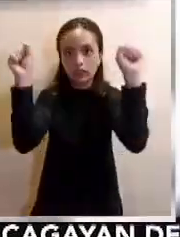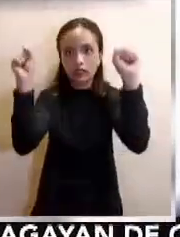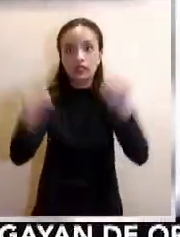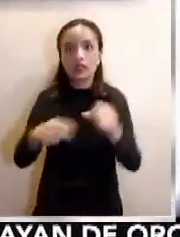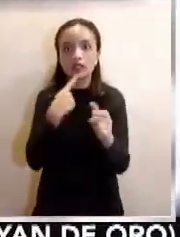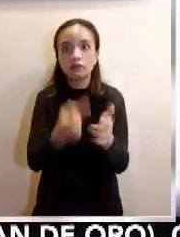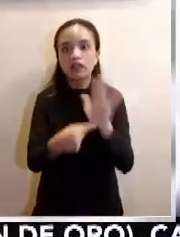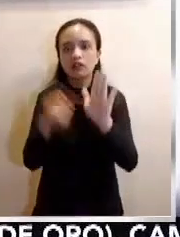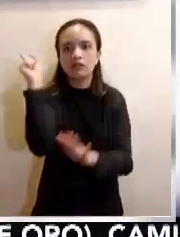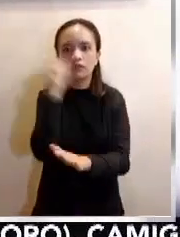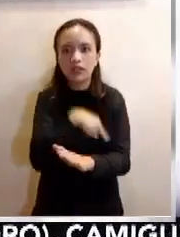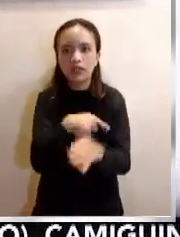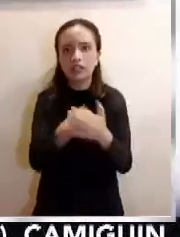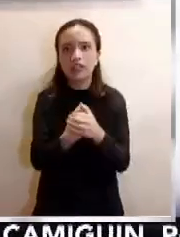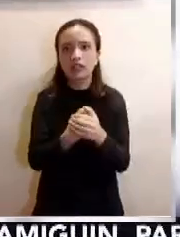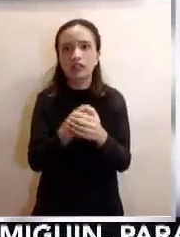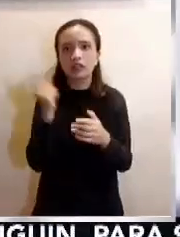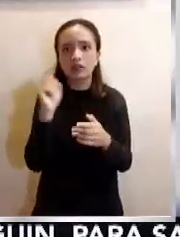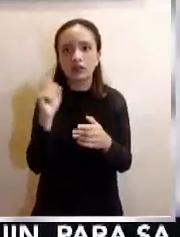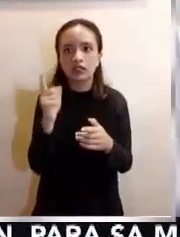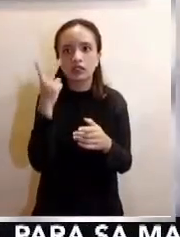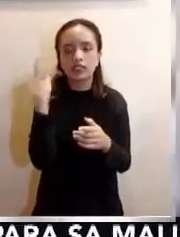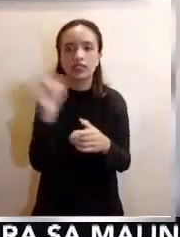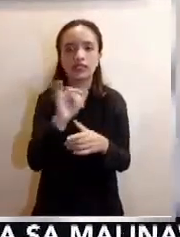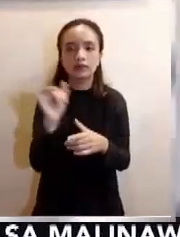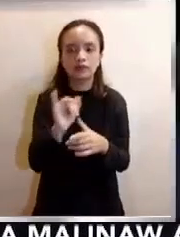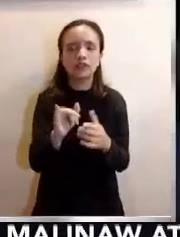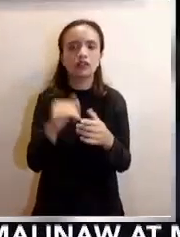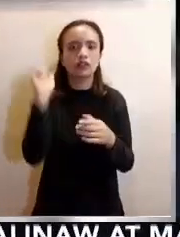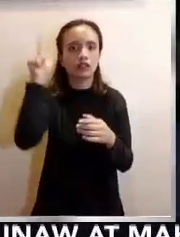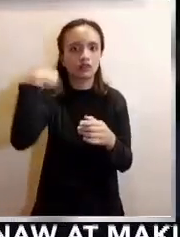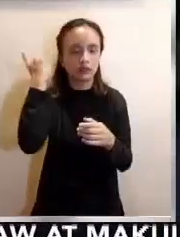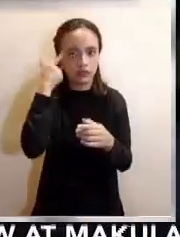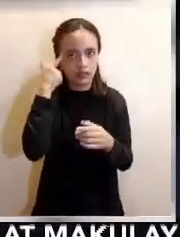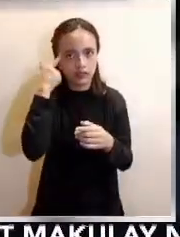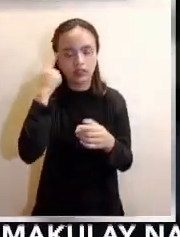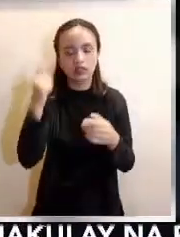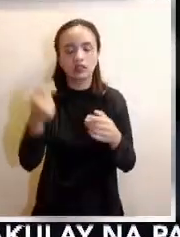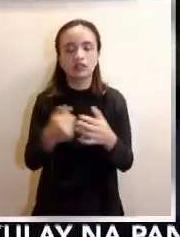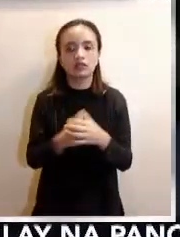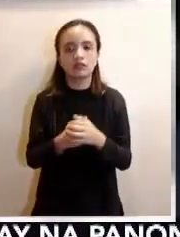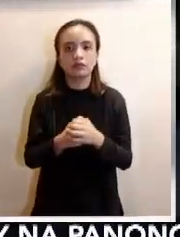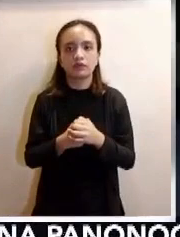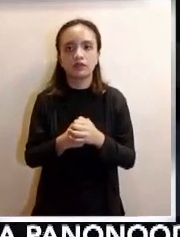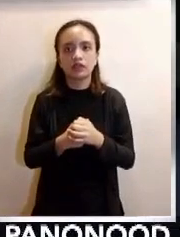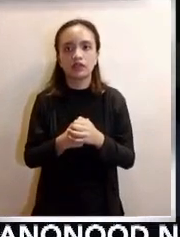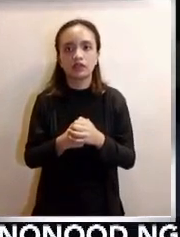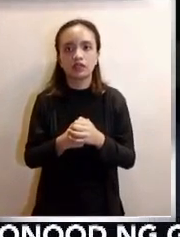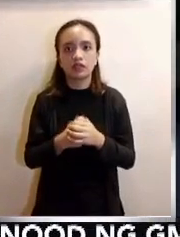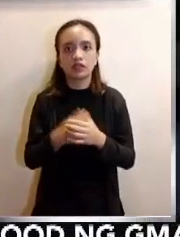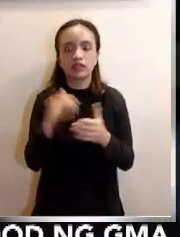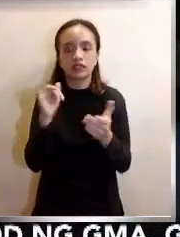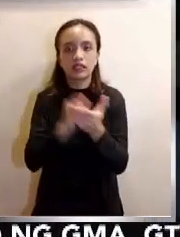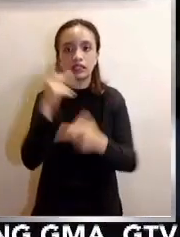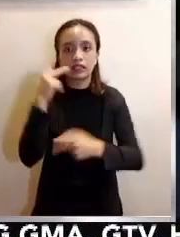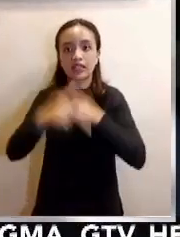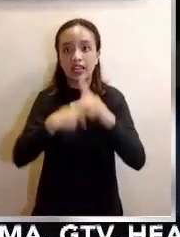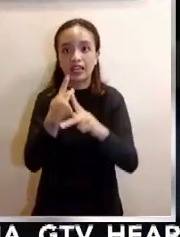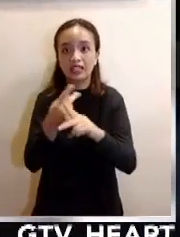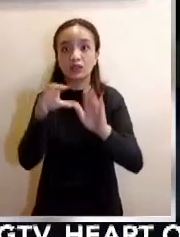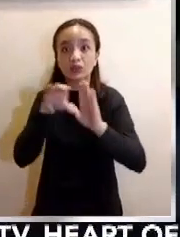at pineke maging ang great seal ng gobyerno at ang lagda ng Pangulo. Yung ganitong klaseng crime can cause